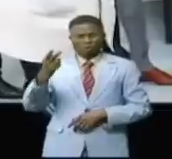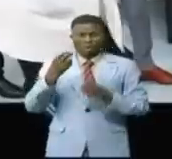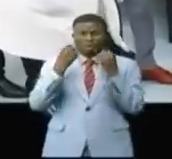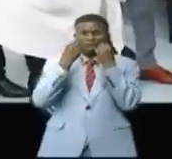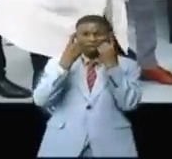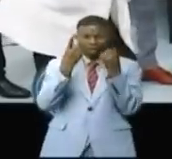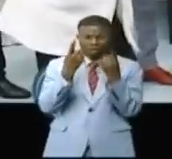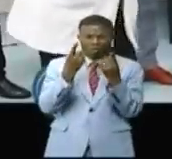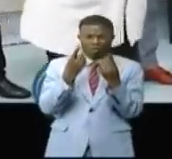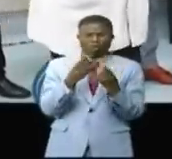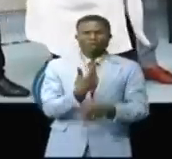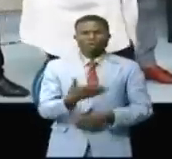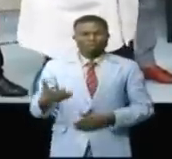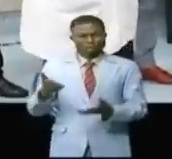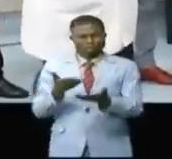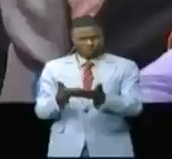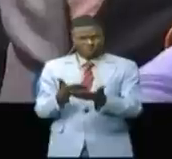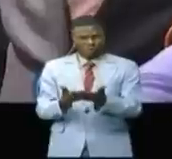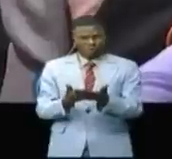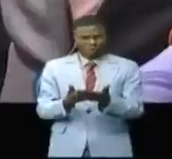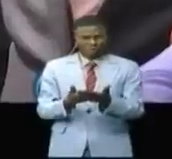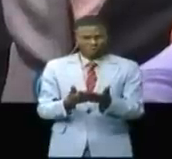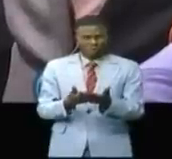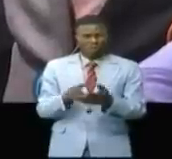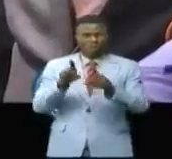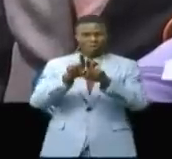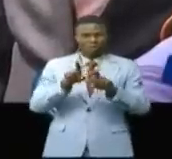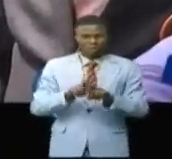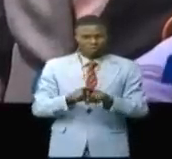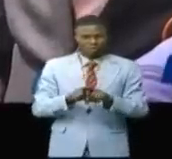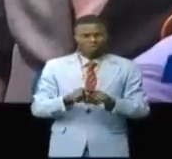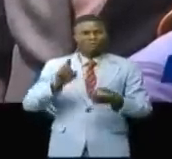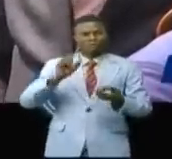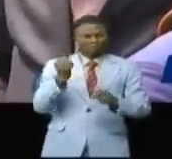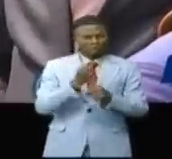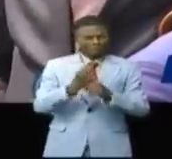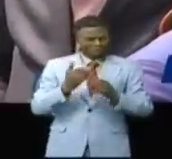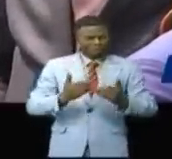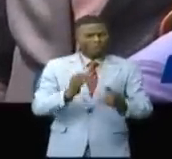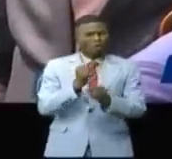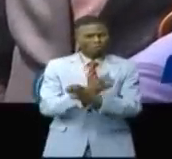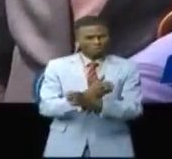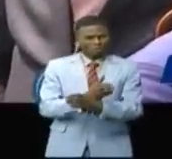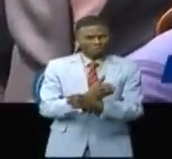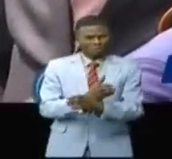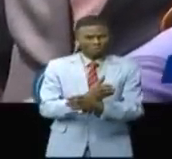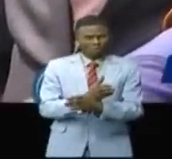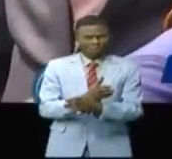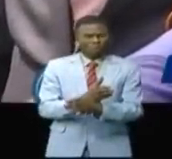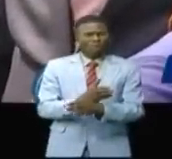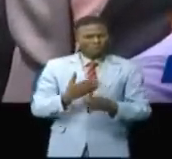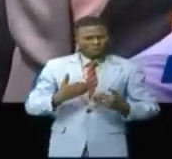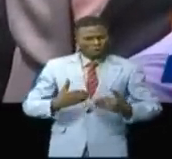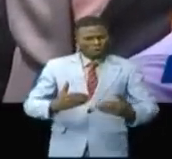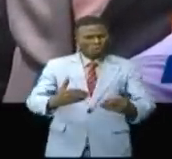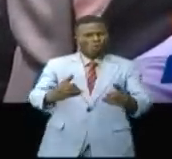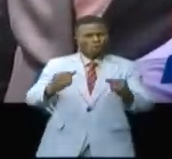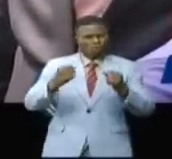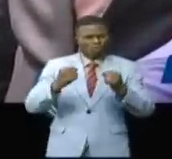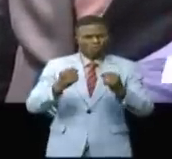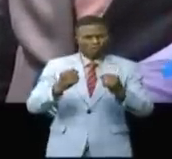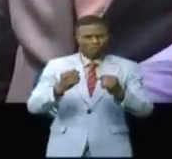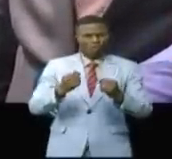beauté qu on y revient à copenhague peut pérenniser les acquis de